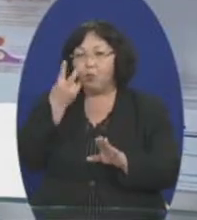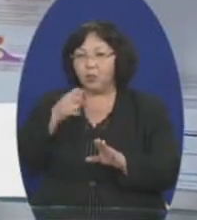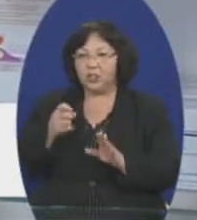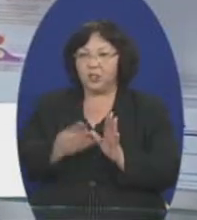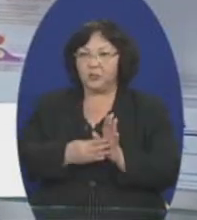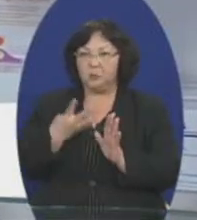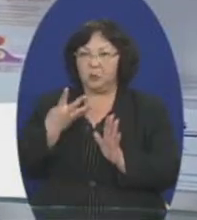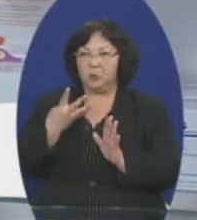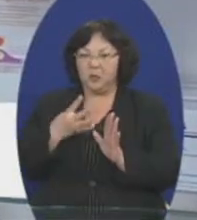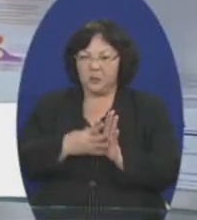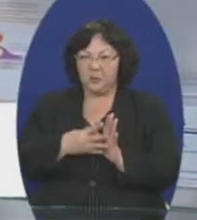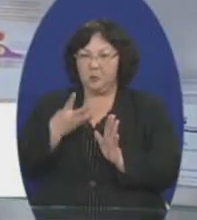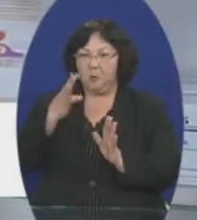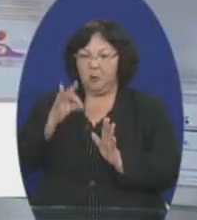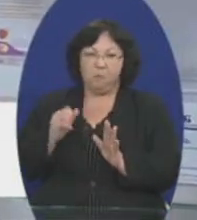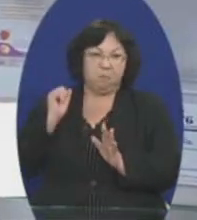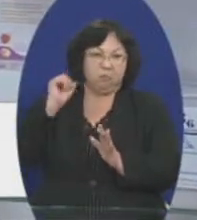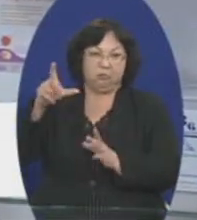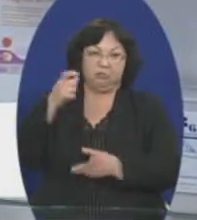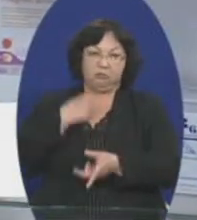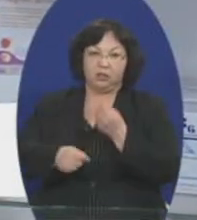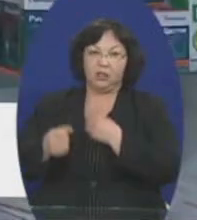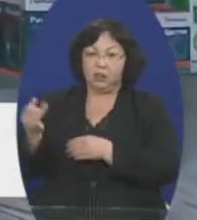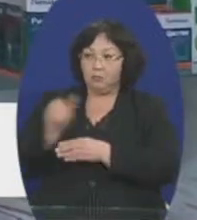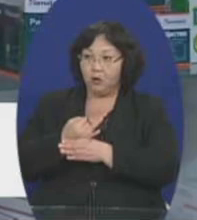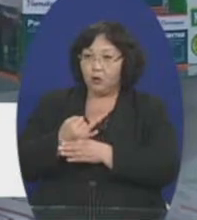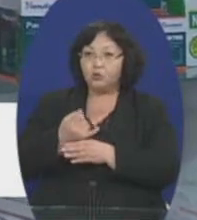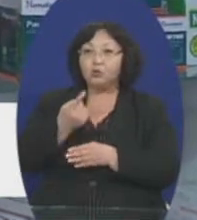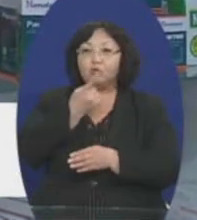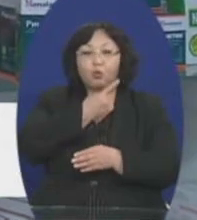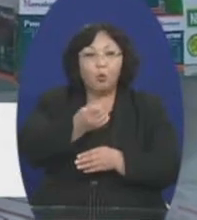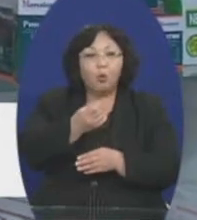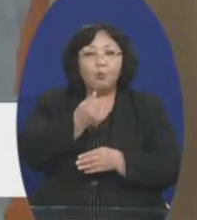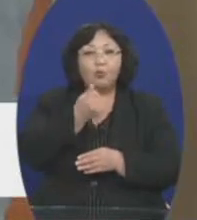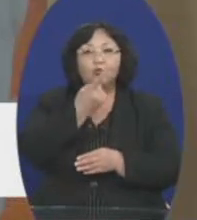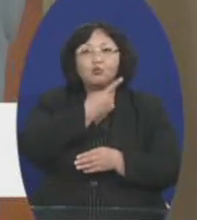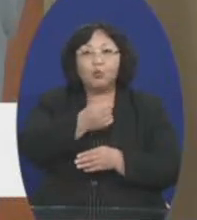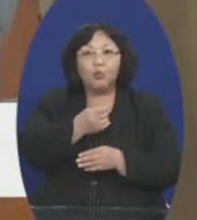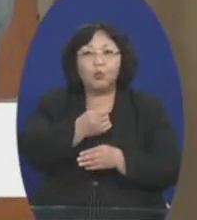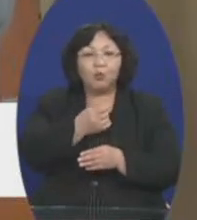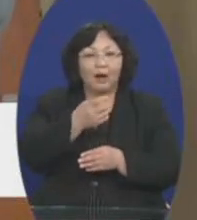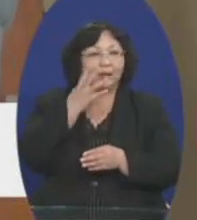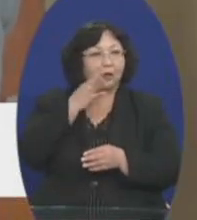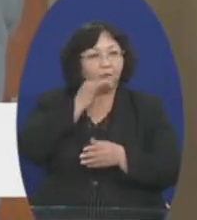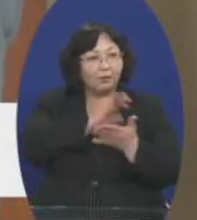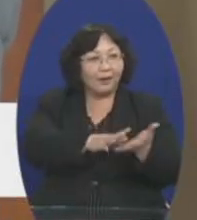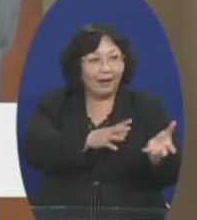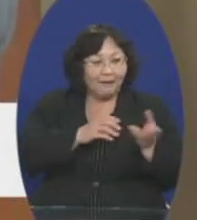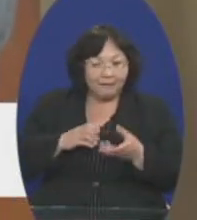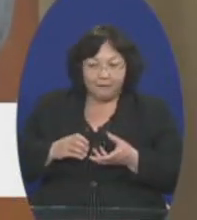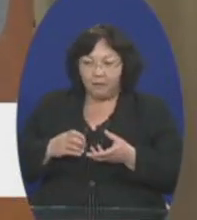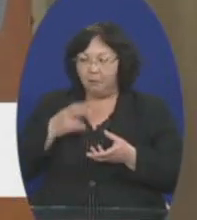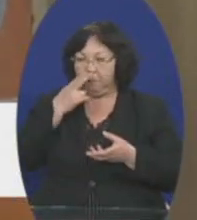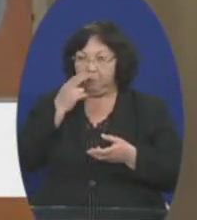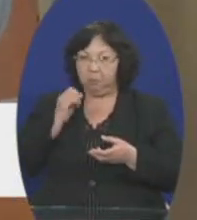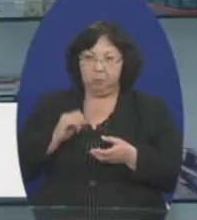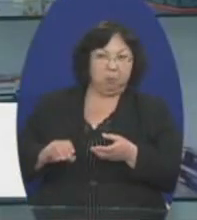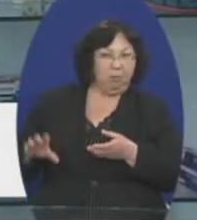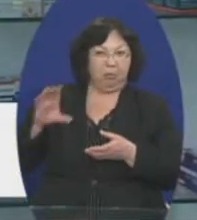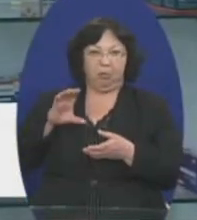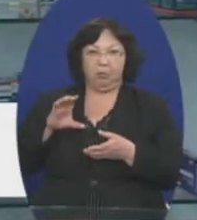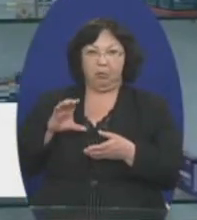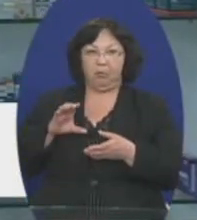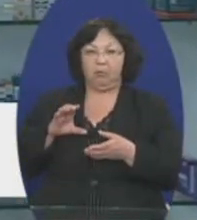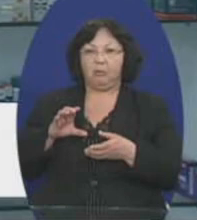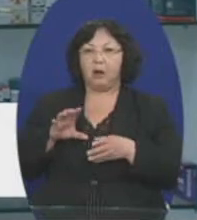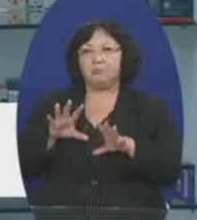нэмж зардаг байна. Өөрөөр хэлбэл импортоор 100 төгрөгөөр орж ирсэн юм хэрэглэгчийн гар дээр очих хүртэл 2 дахин нэмэгддэг байна.